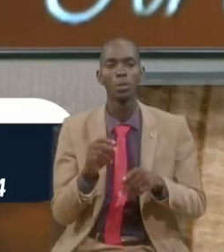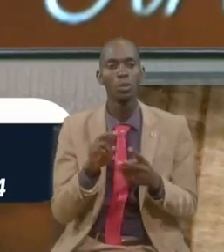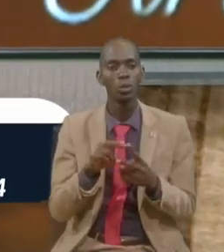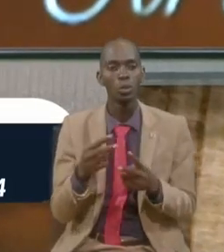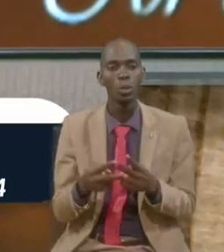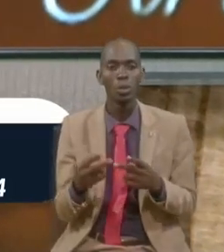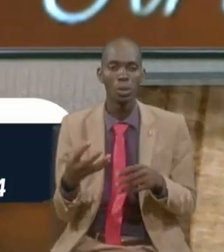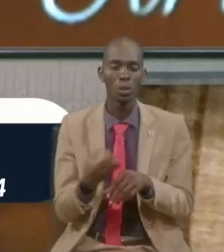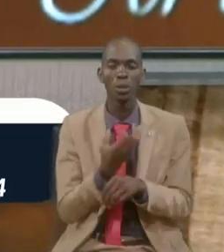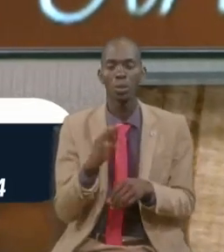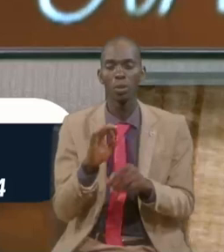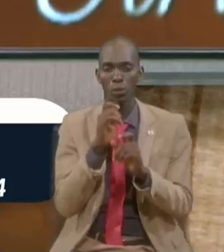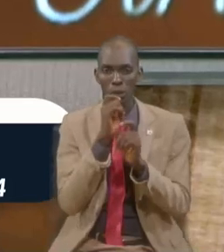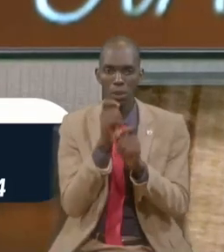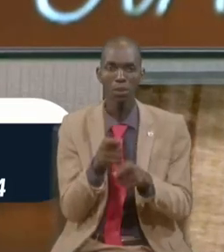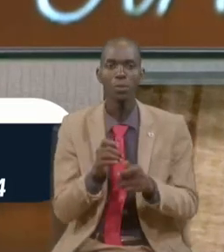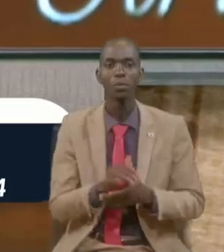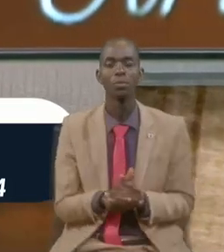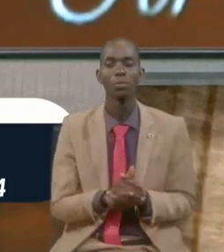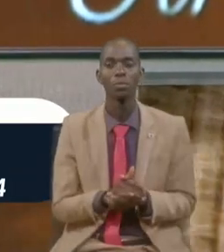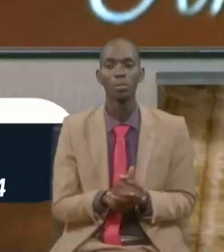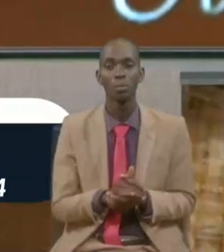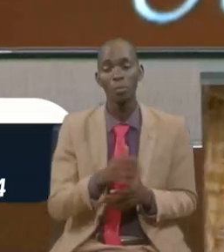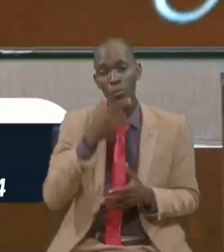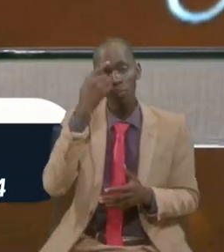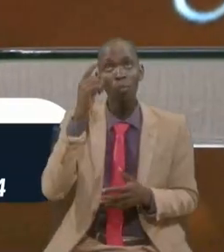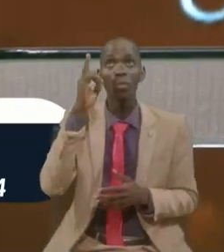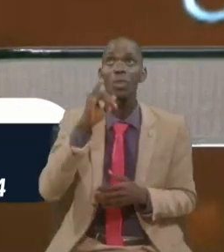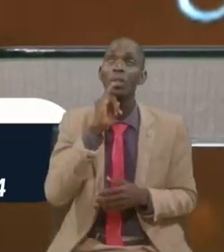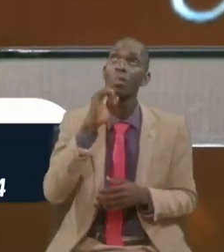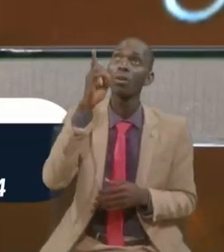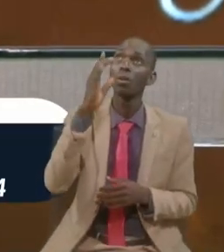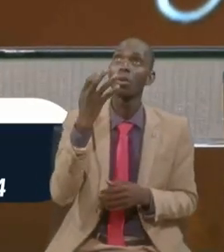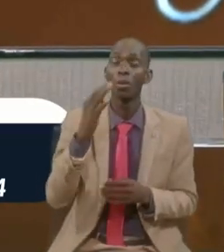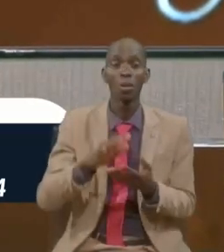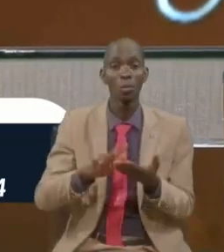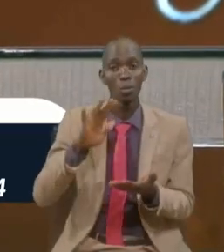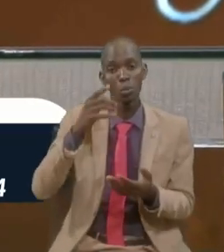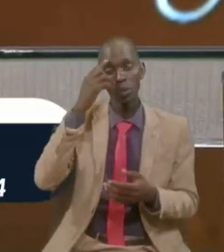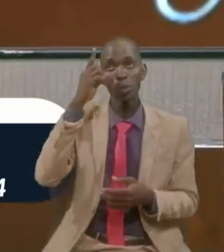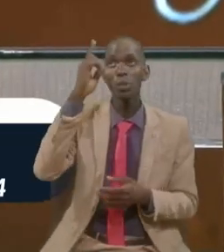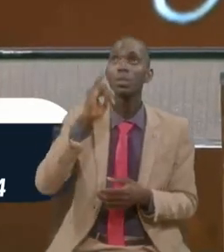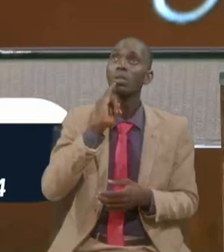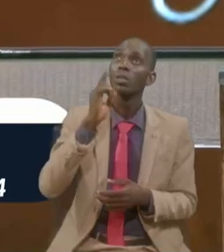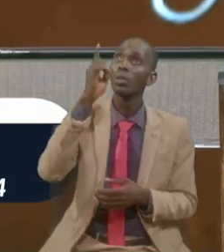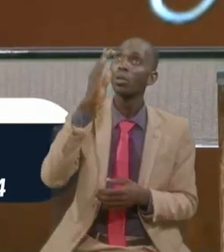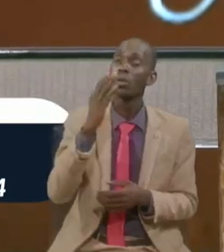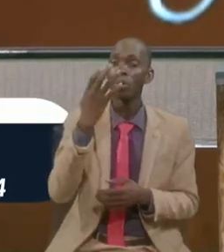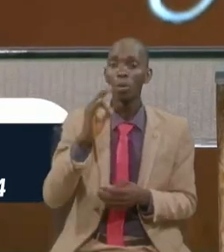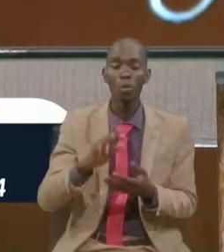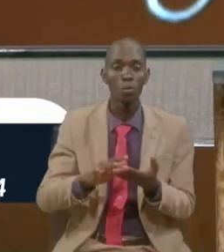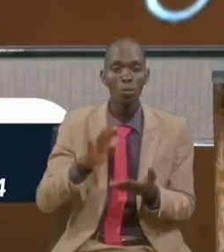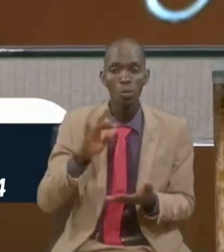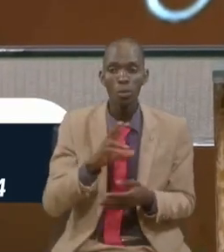personnes, ni acception de, ni acceptation de présent. Parce qu'il est le Dieu de gloire, le Seigneur de